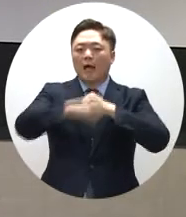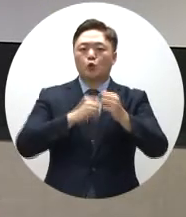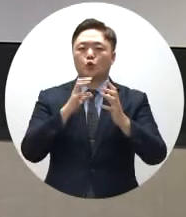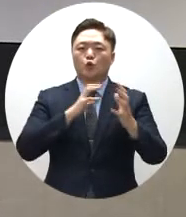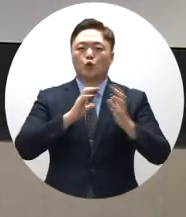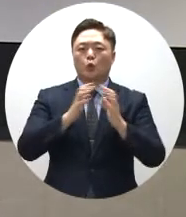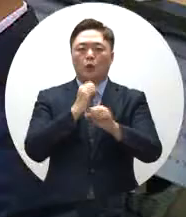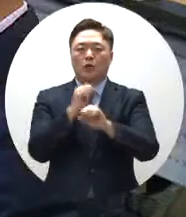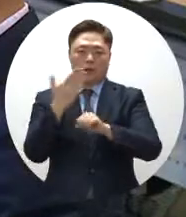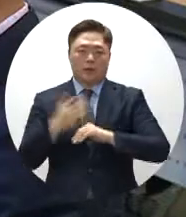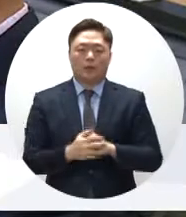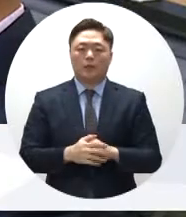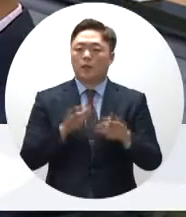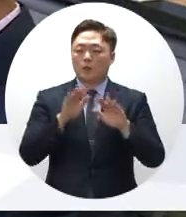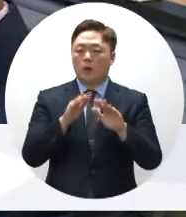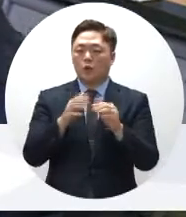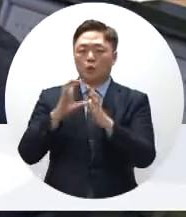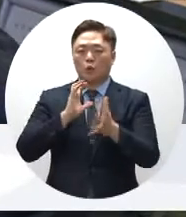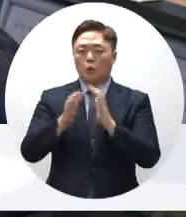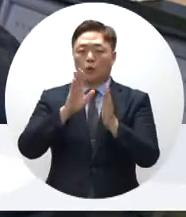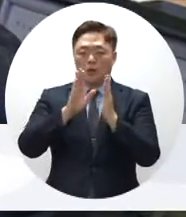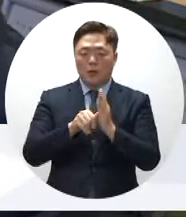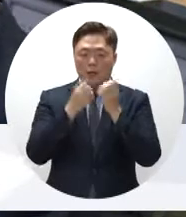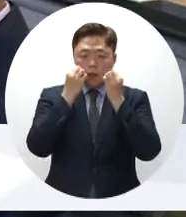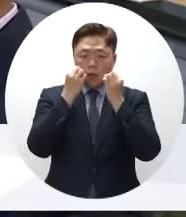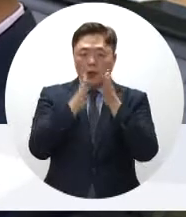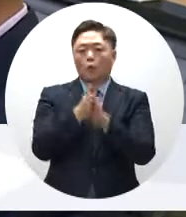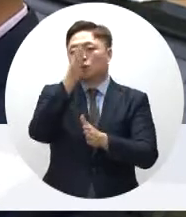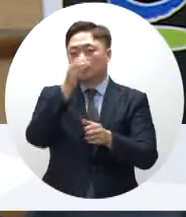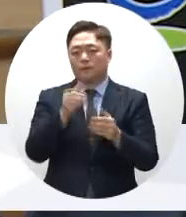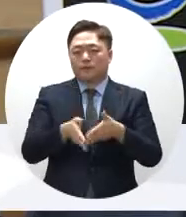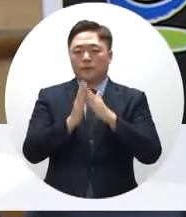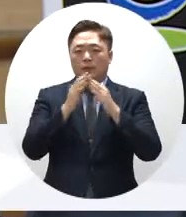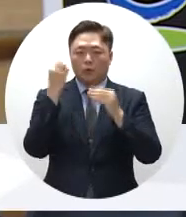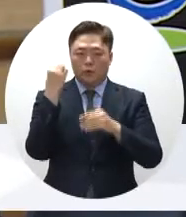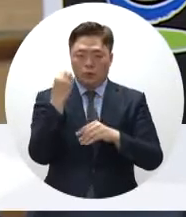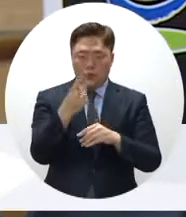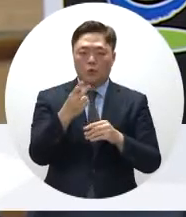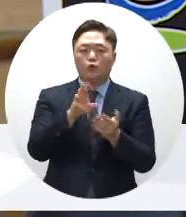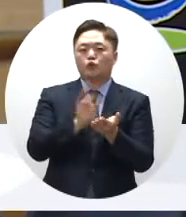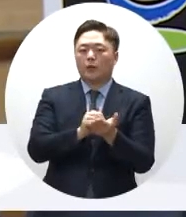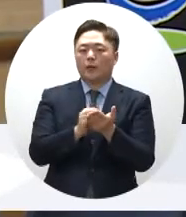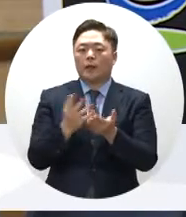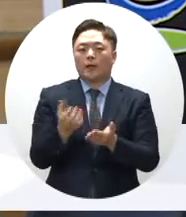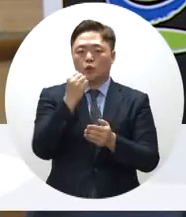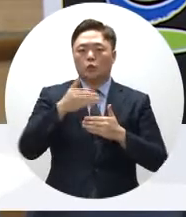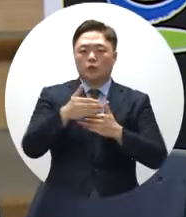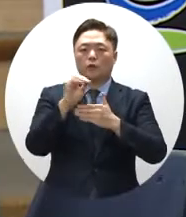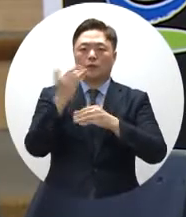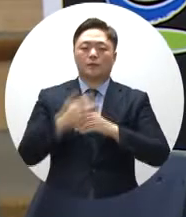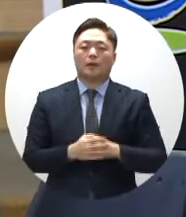진행했습니다. 이날 자유토론은 청정 합천 신도시 건설과 합천호 종합개발 계획을 주제로